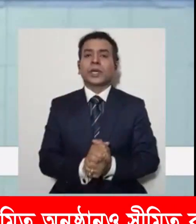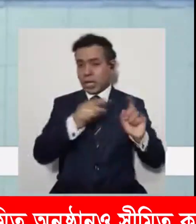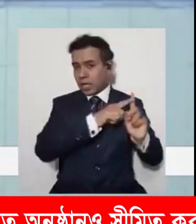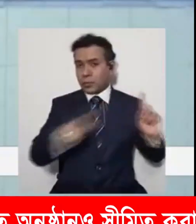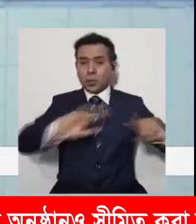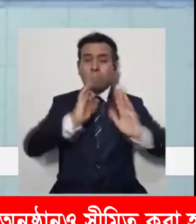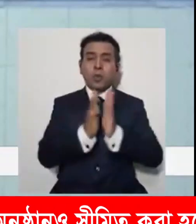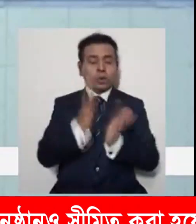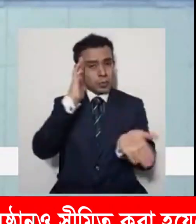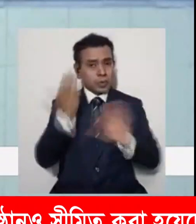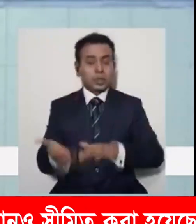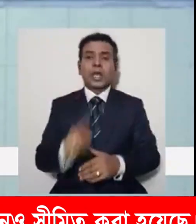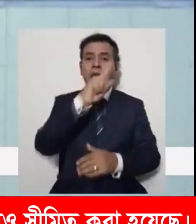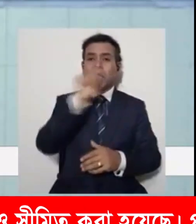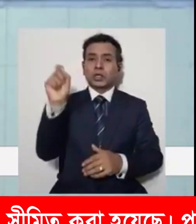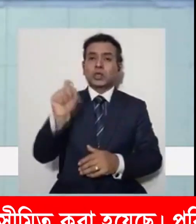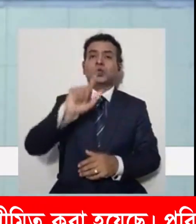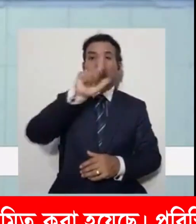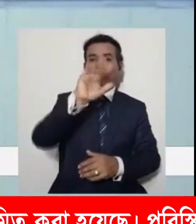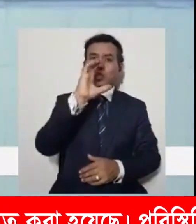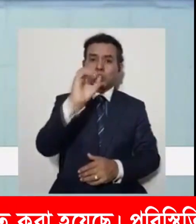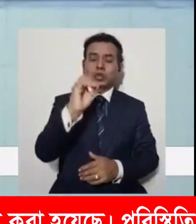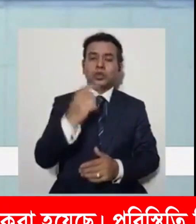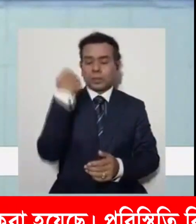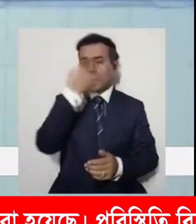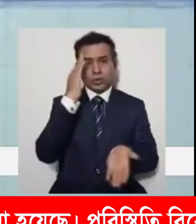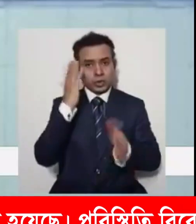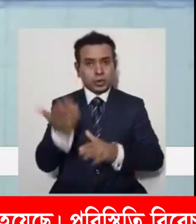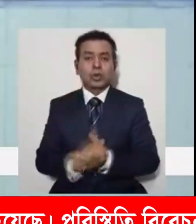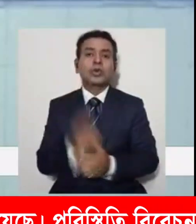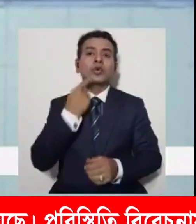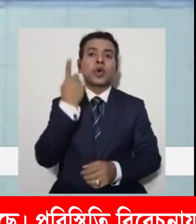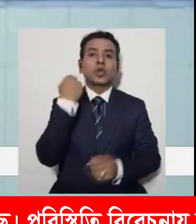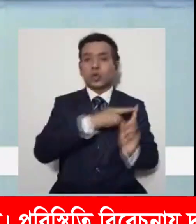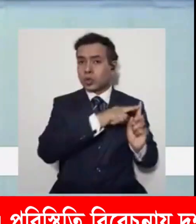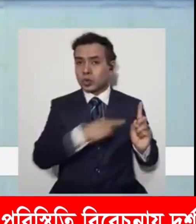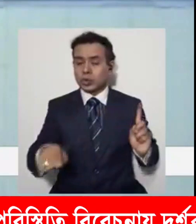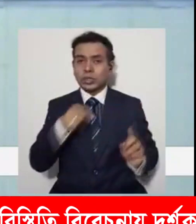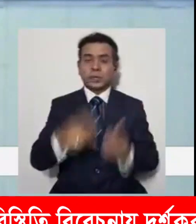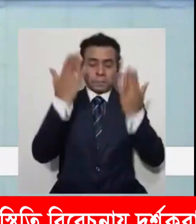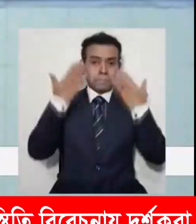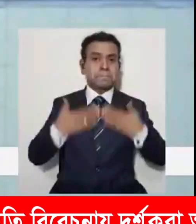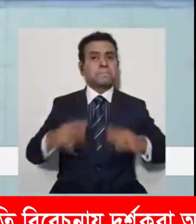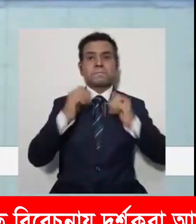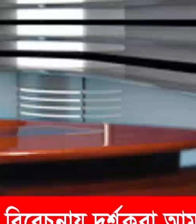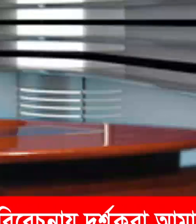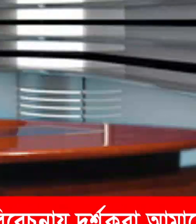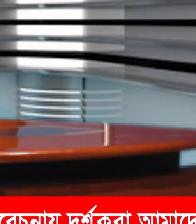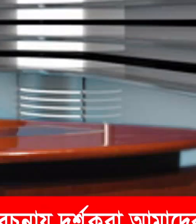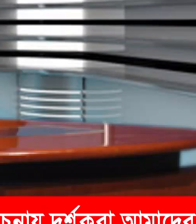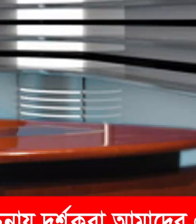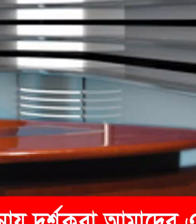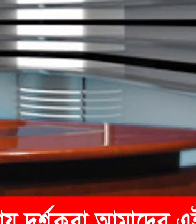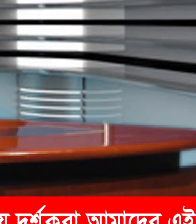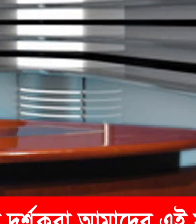170 জন। গত 24 ঘন্টায় সুস্থ হয়েছেন 14 জন, এবং এ পর্যন্ত সুস্থ 174 জন।